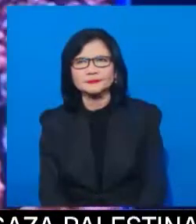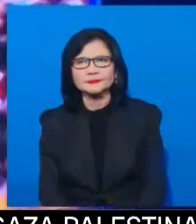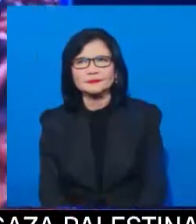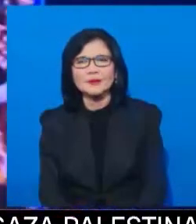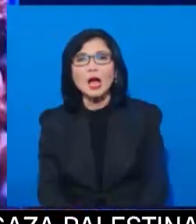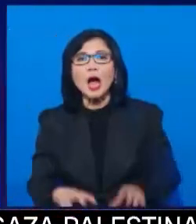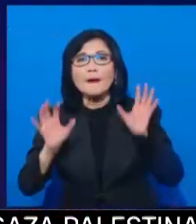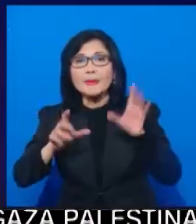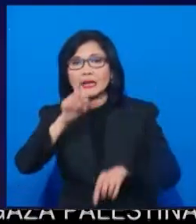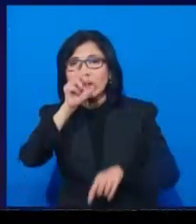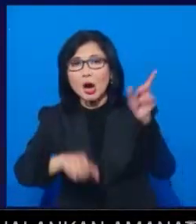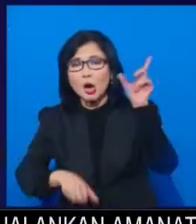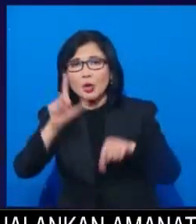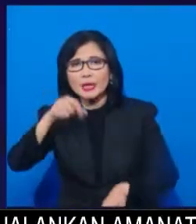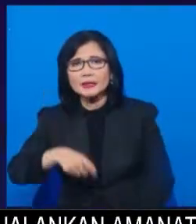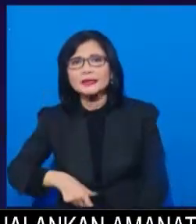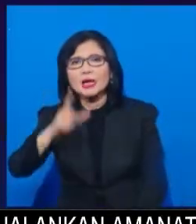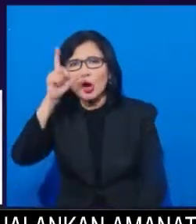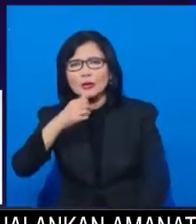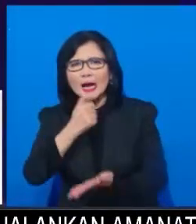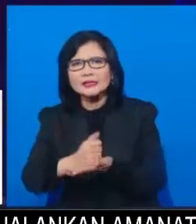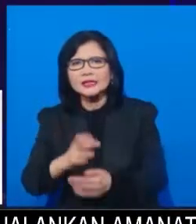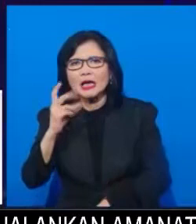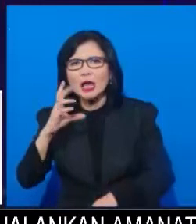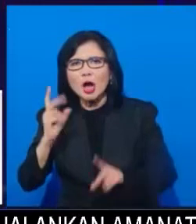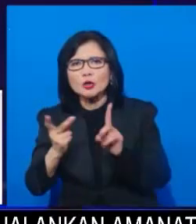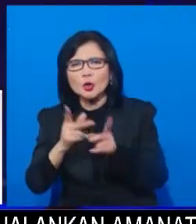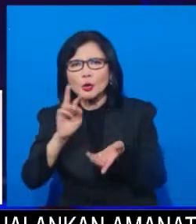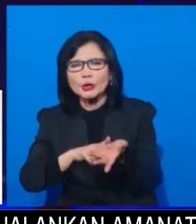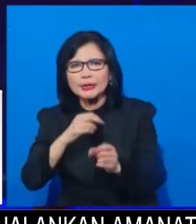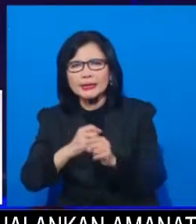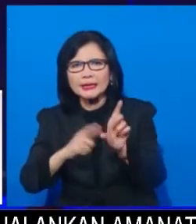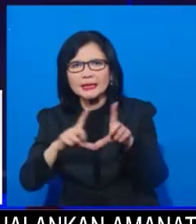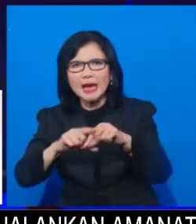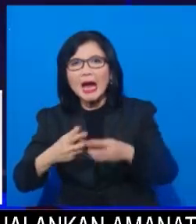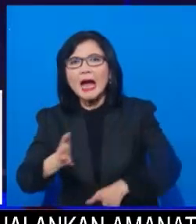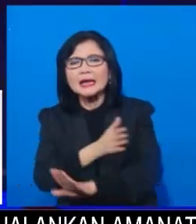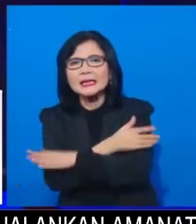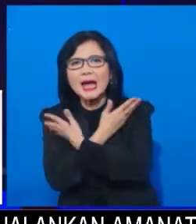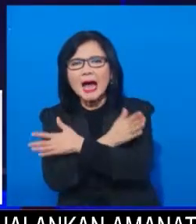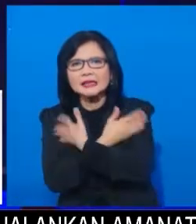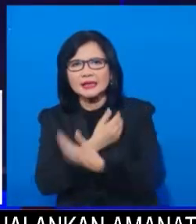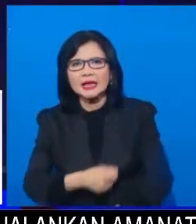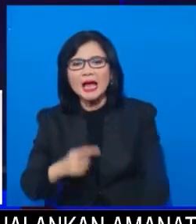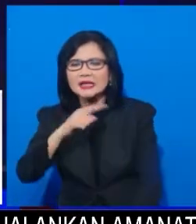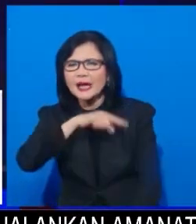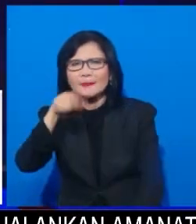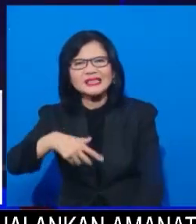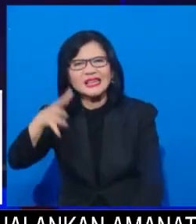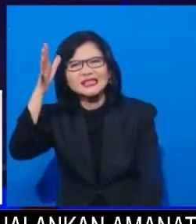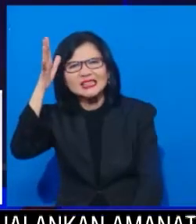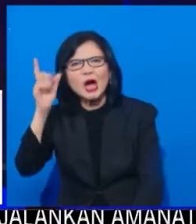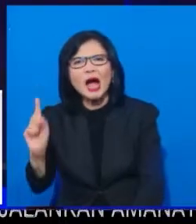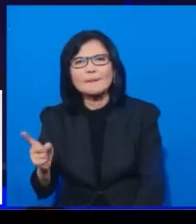Puluhan orang dari etnis Rohingya kembali terdampar di Aceh, tepatnya di desa Matang Pasibiran, hingga kini belum diketahui penyebab